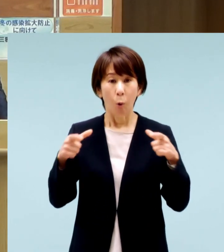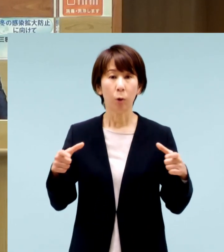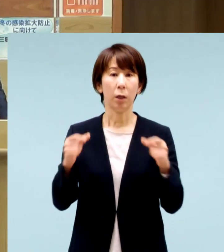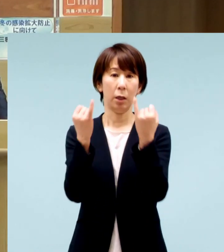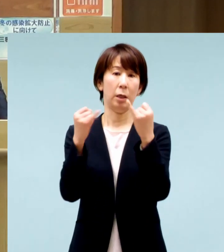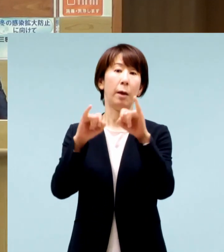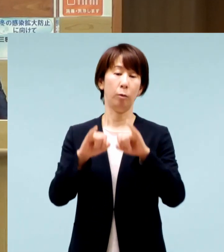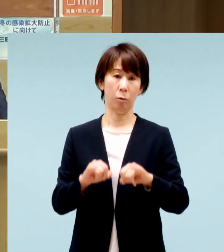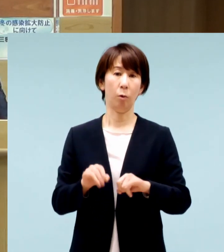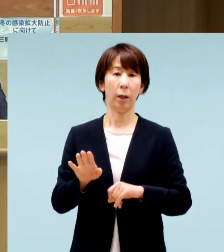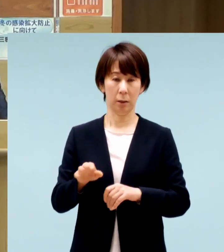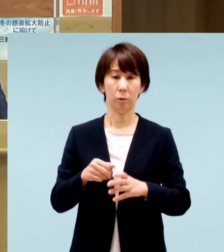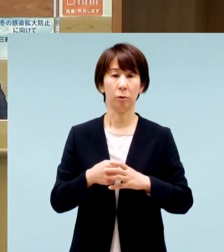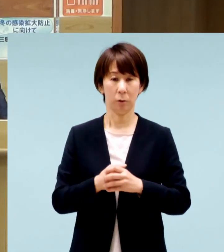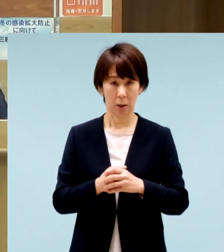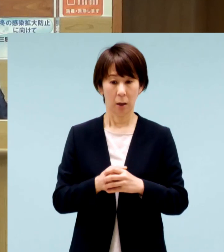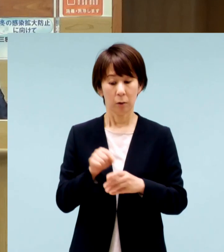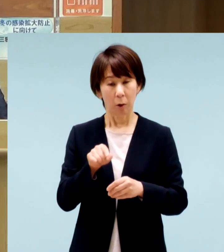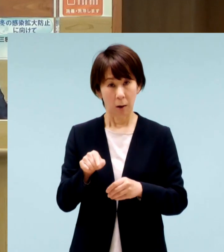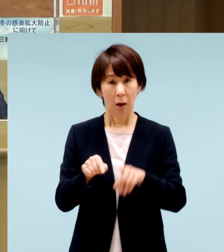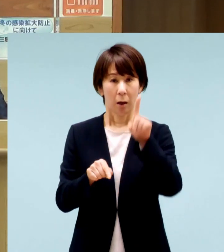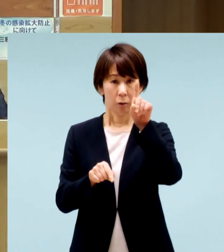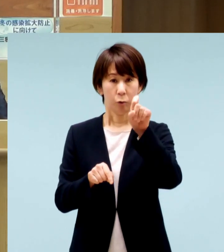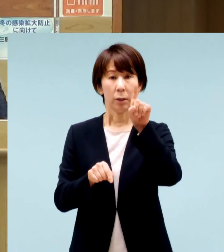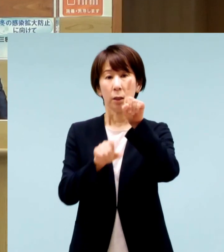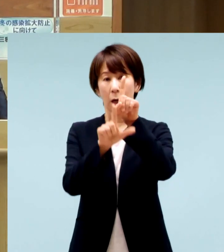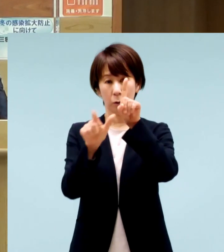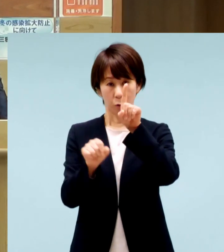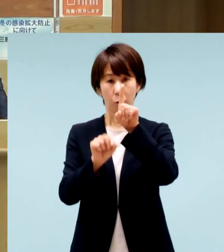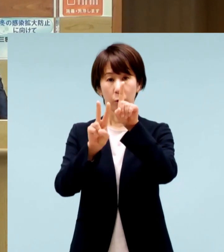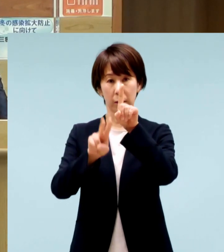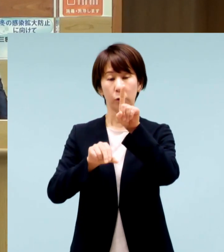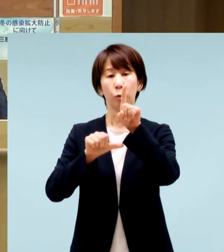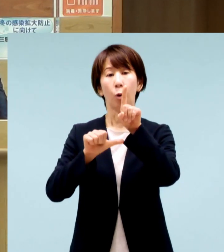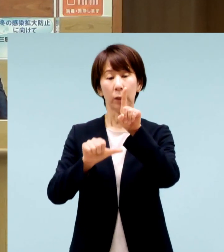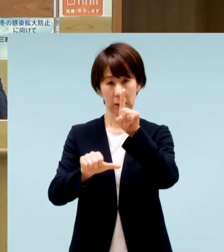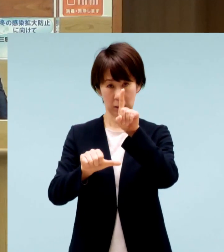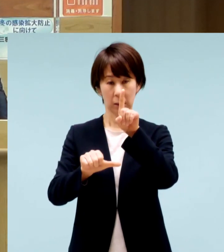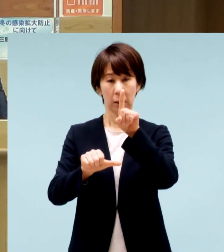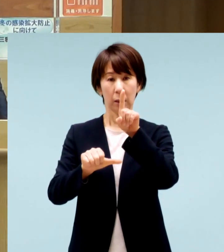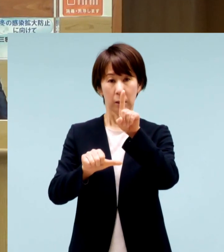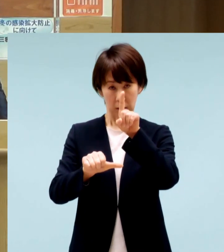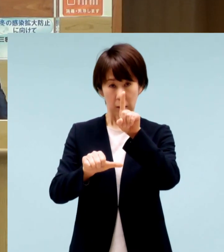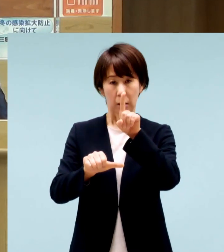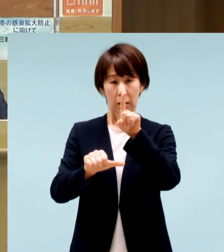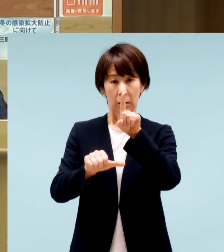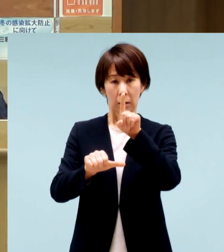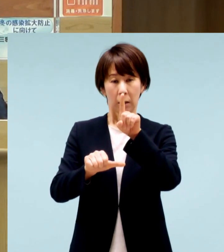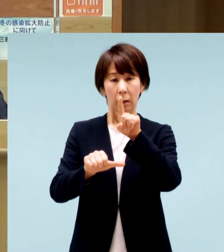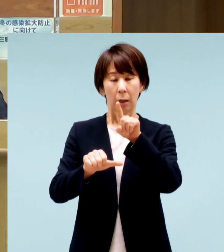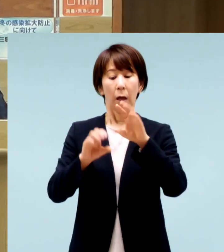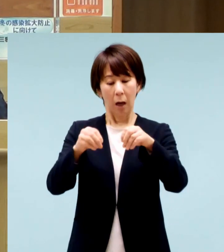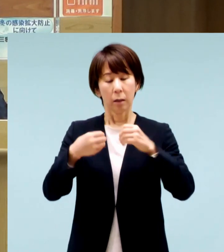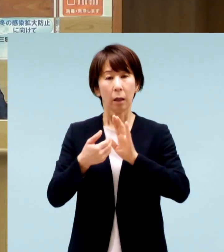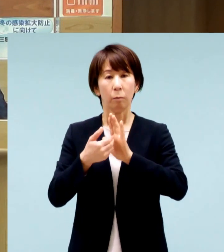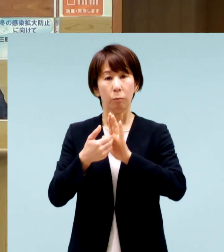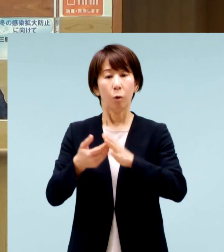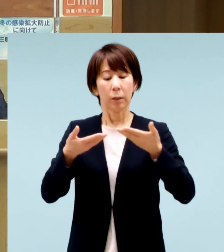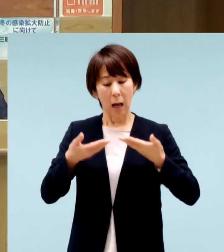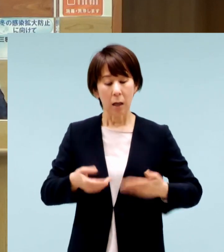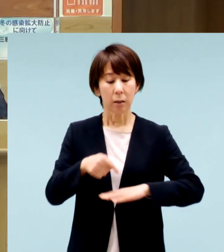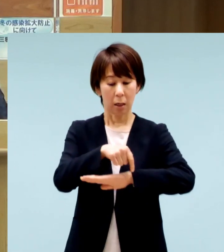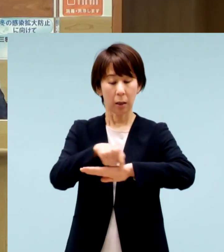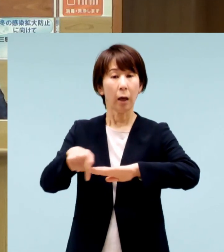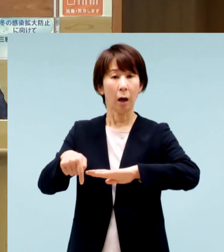ては11月の25日にその先ほど申し上げた感染防止安全計画、まあ、これを